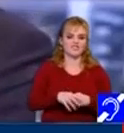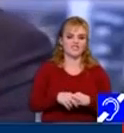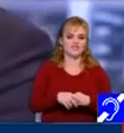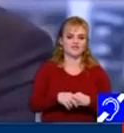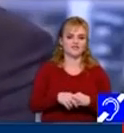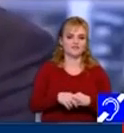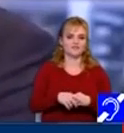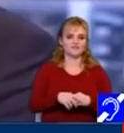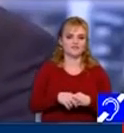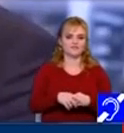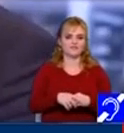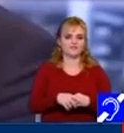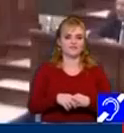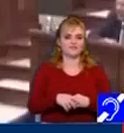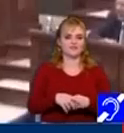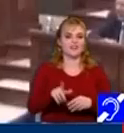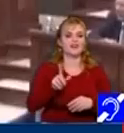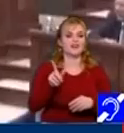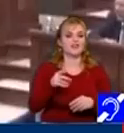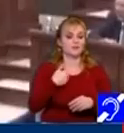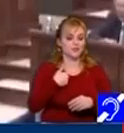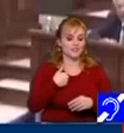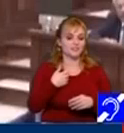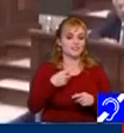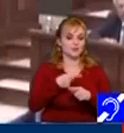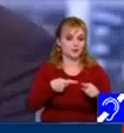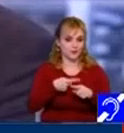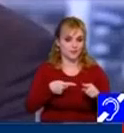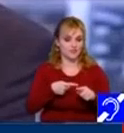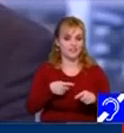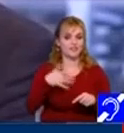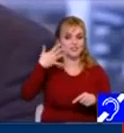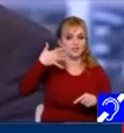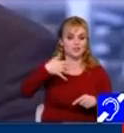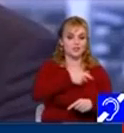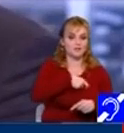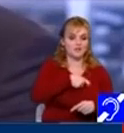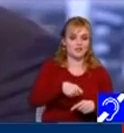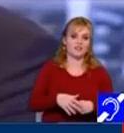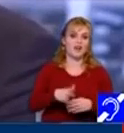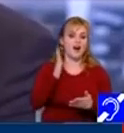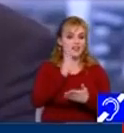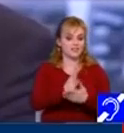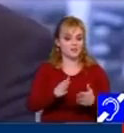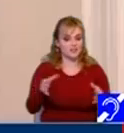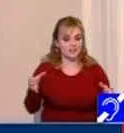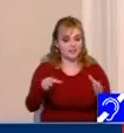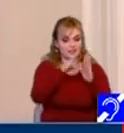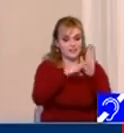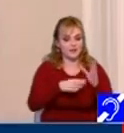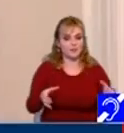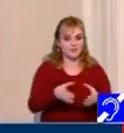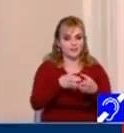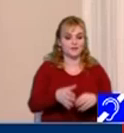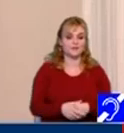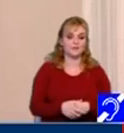avea și circumscripții electorale, ceea ce ne dorim noi, pentru jumătate de deputați, 51 de fapt. Și vom avea și listele de partid, sistemul actual. Ceea